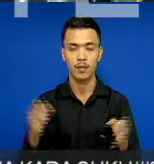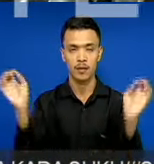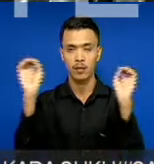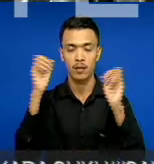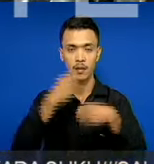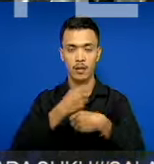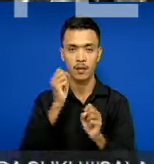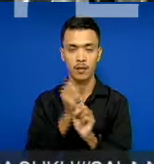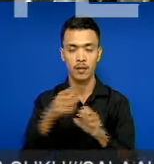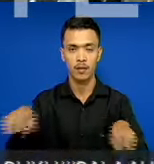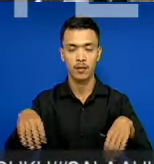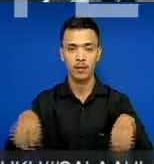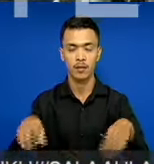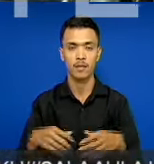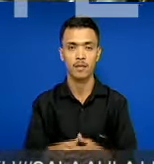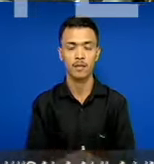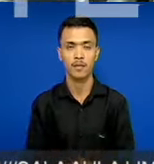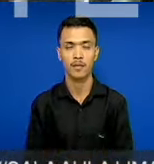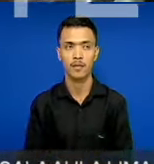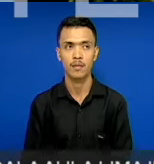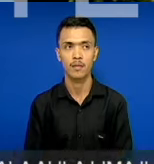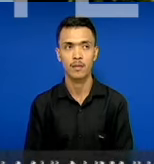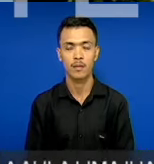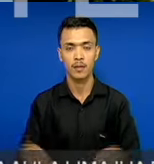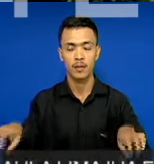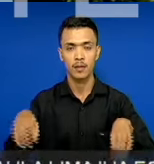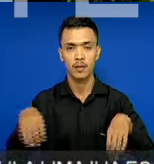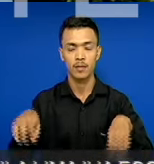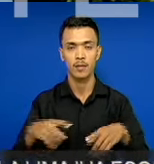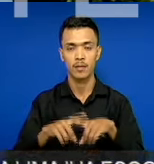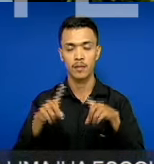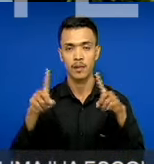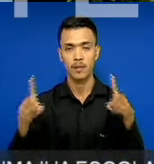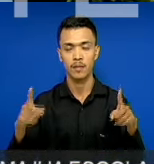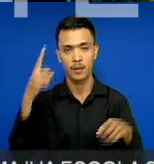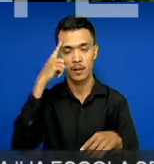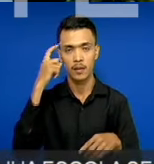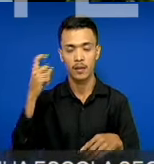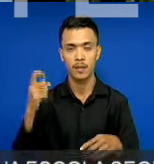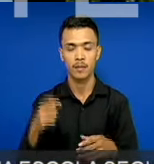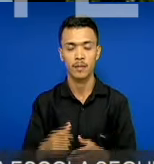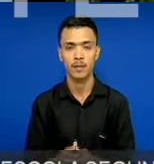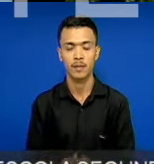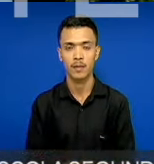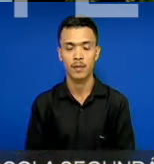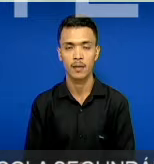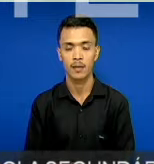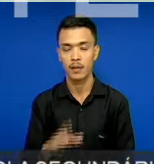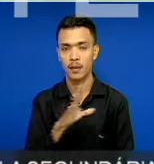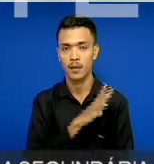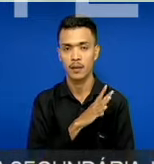Lai, agora da kumesa servisu sira pembesiani kumesa servisu na mana sela. So ko ida ne tamba itene finisher ne. Tamba det se